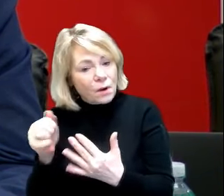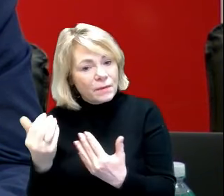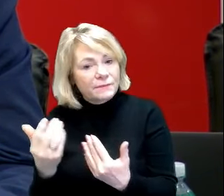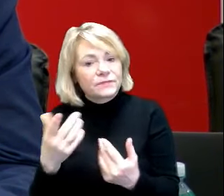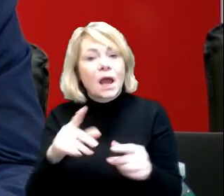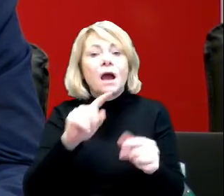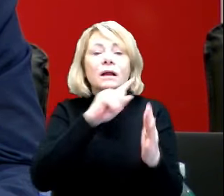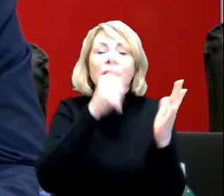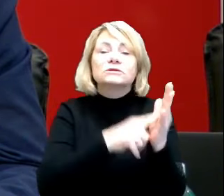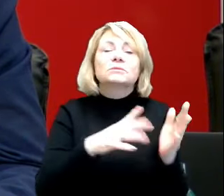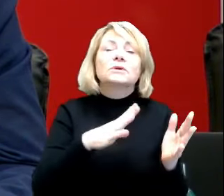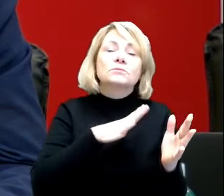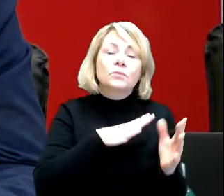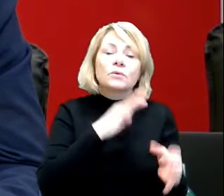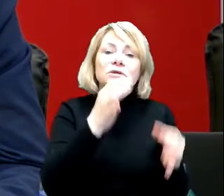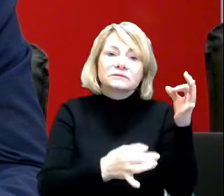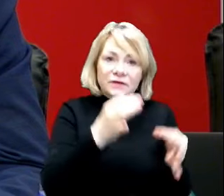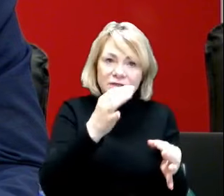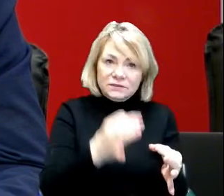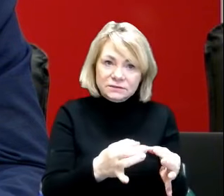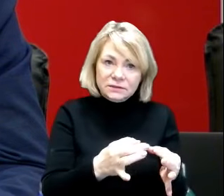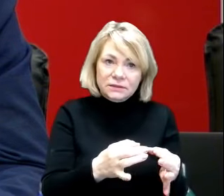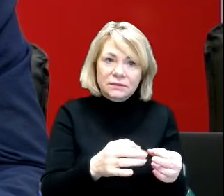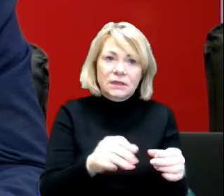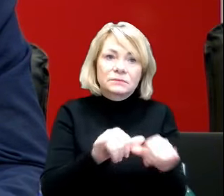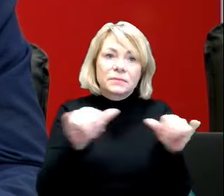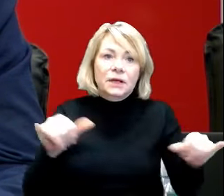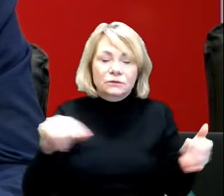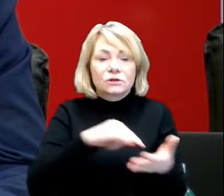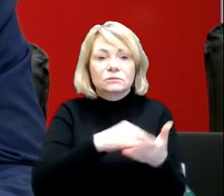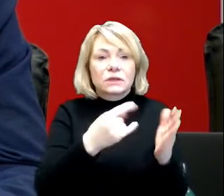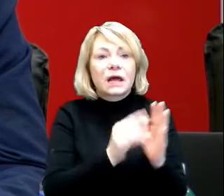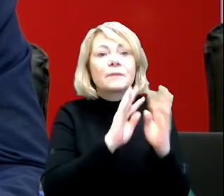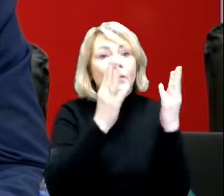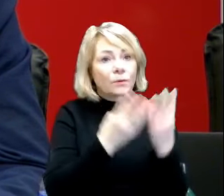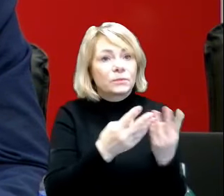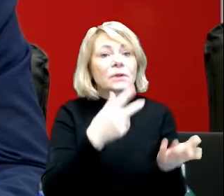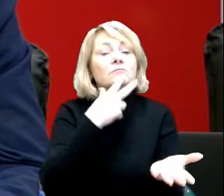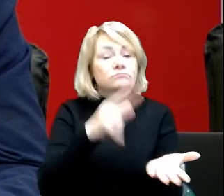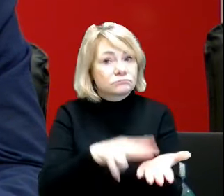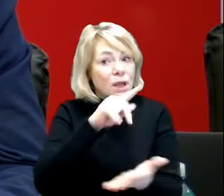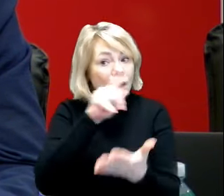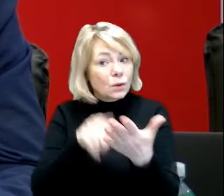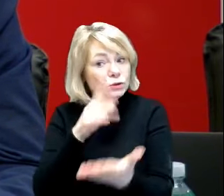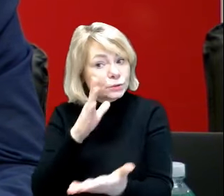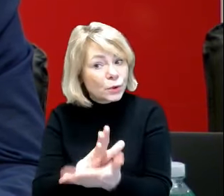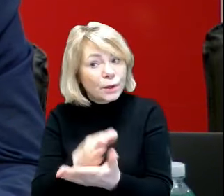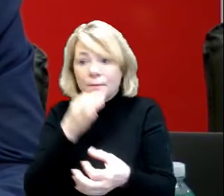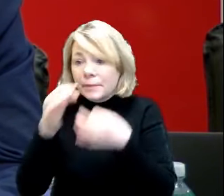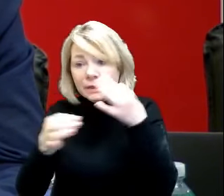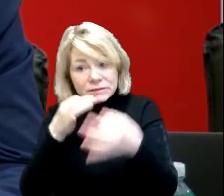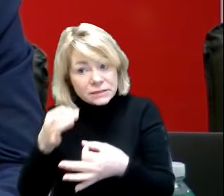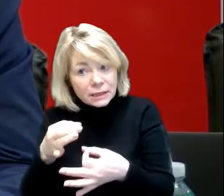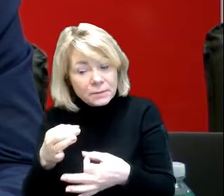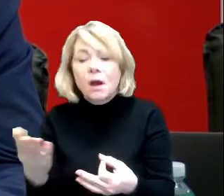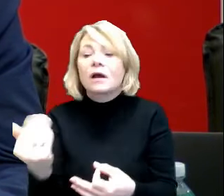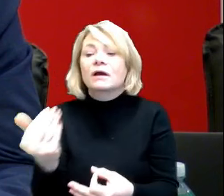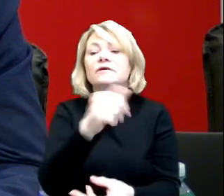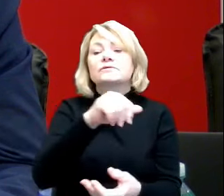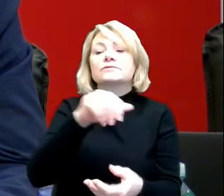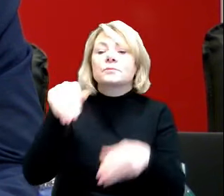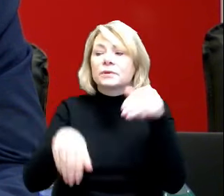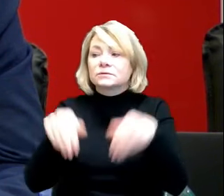strateginio planavimo komitete ir jam pritarta ar būtų klausimų pasisakymų kviečiu balsuoti 40